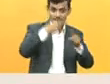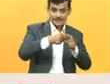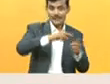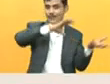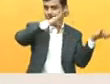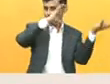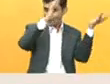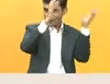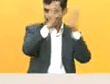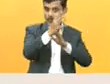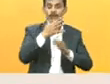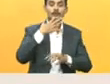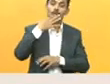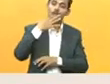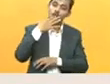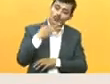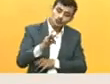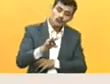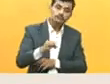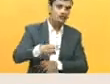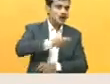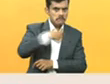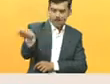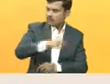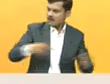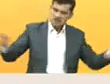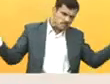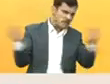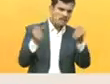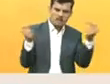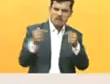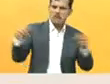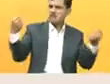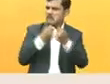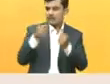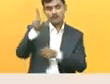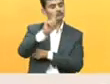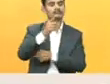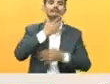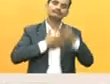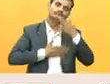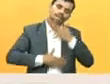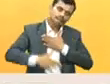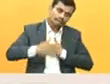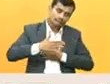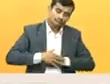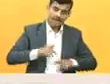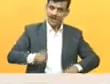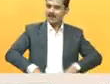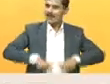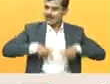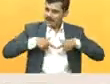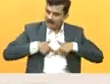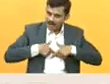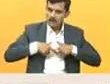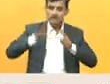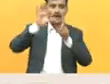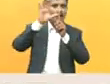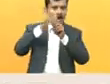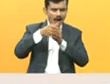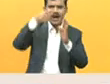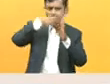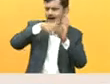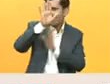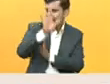अहिंसा वो अचूक हथियार दे सकें जिसने हमें आज आजादी तक पहुंचाया है। हमारी जिंदगी और संस्कृति में कुछ ऐसा